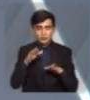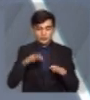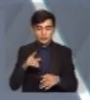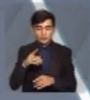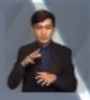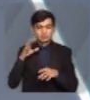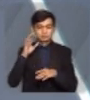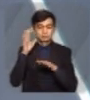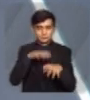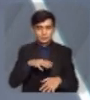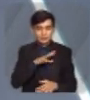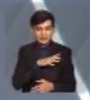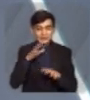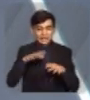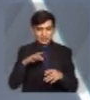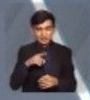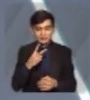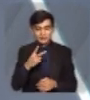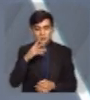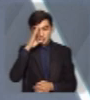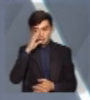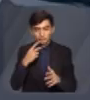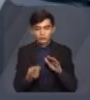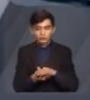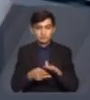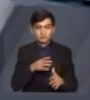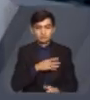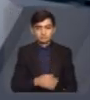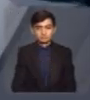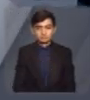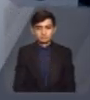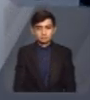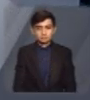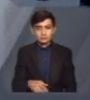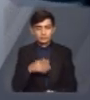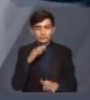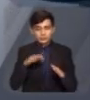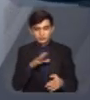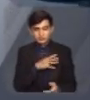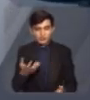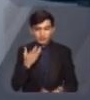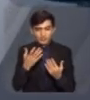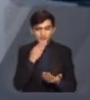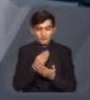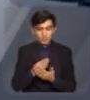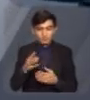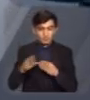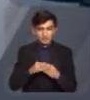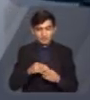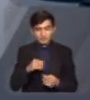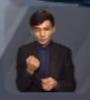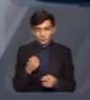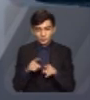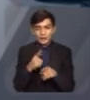лавина. Под толщей снега оказались двое мальчиков. Дети принялись откапывать своих товарищей и